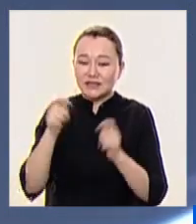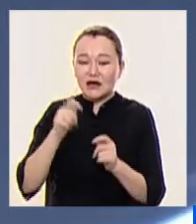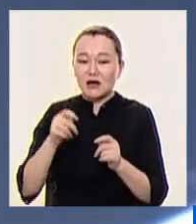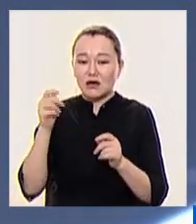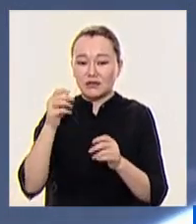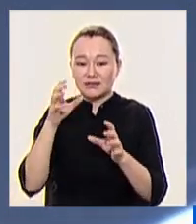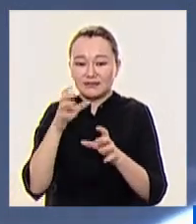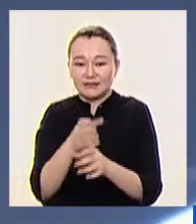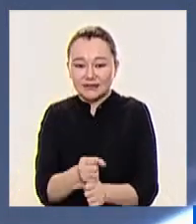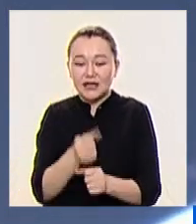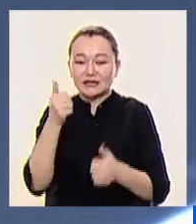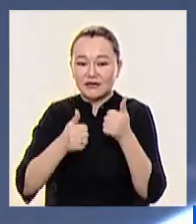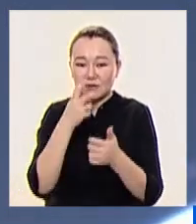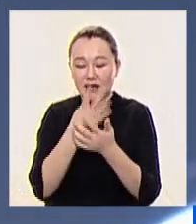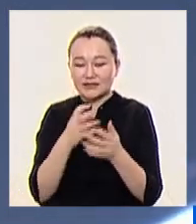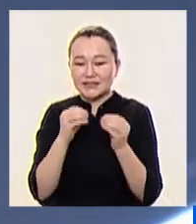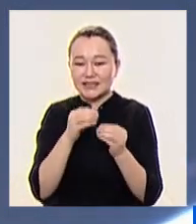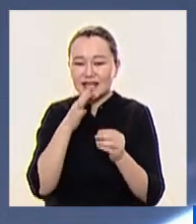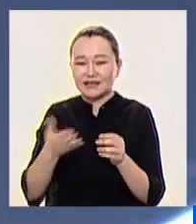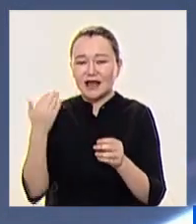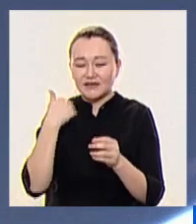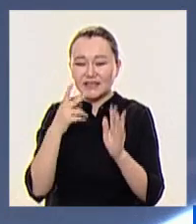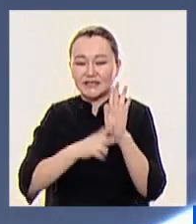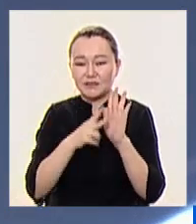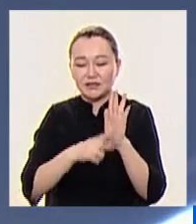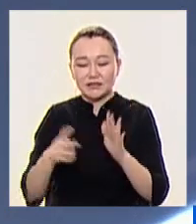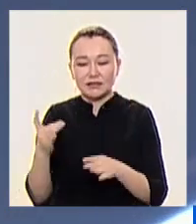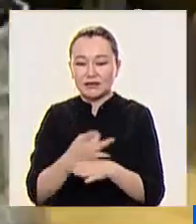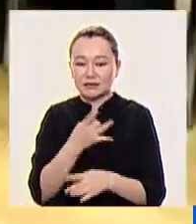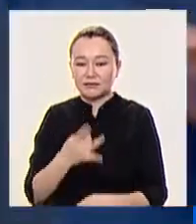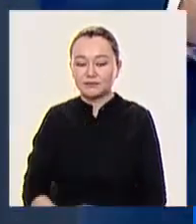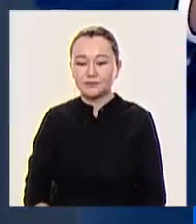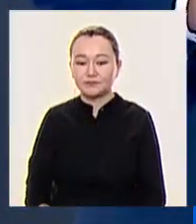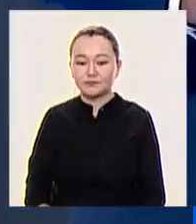по сравнению с показателями десятилетней давности в 70 раз.